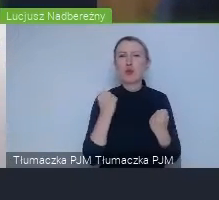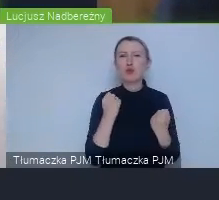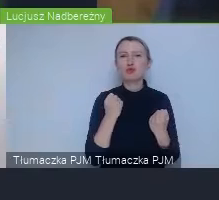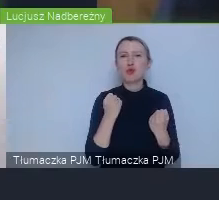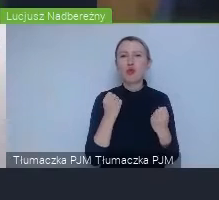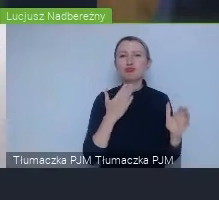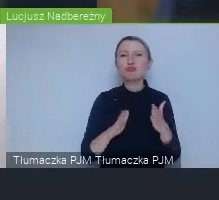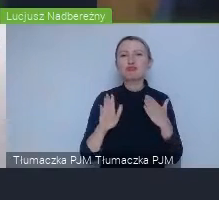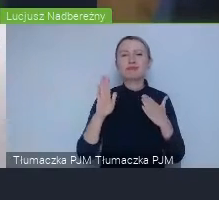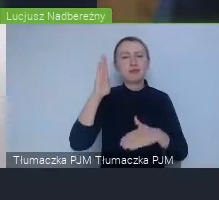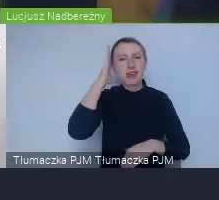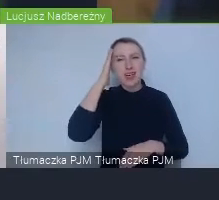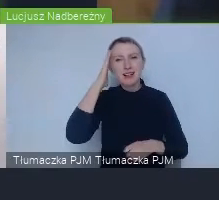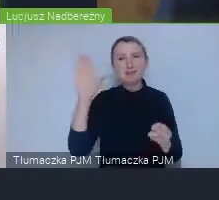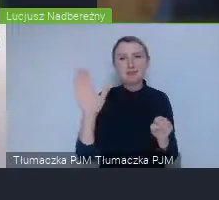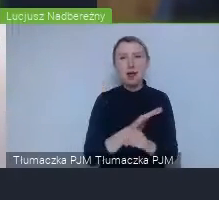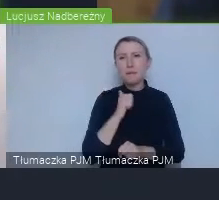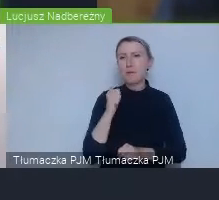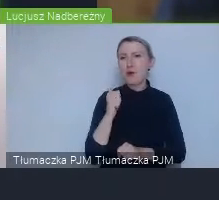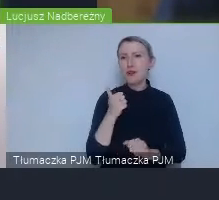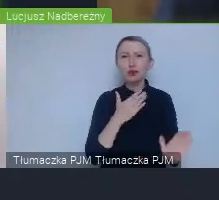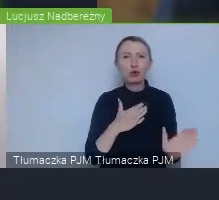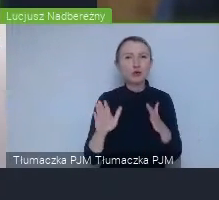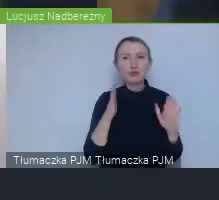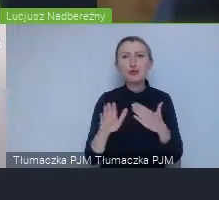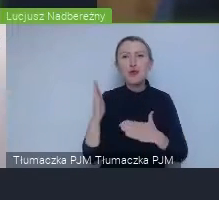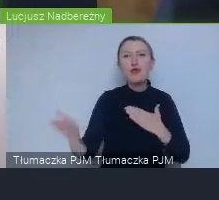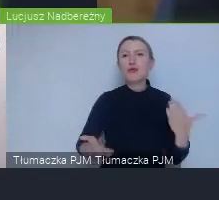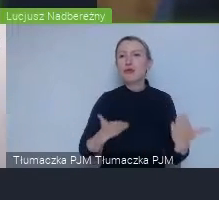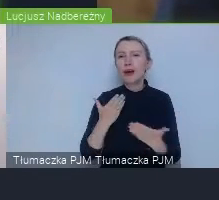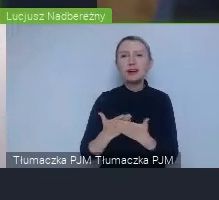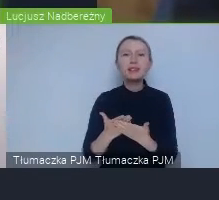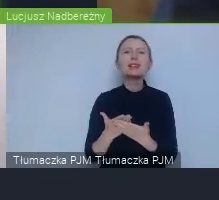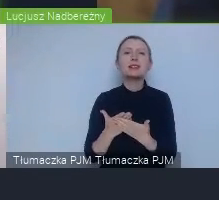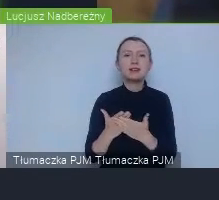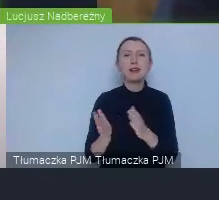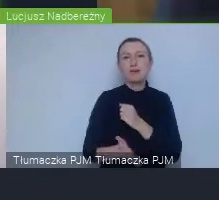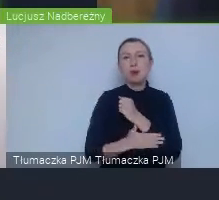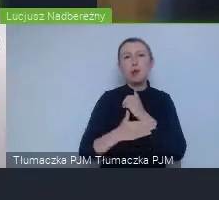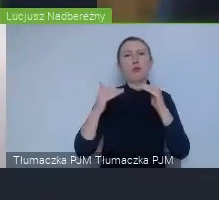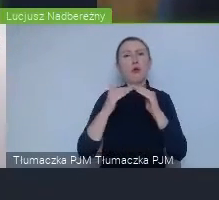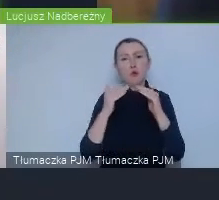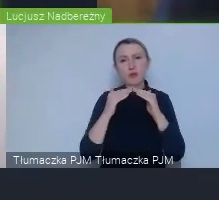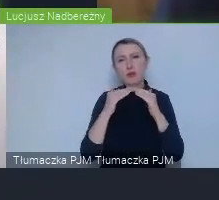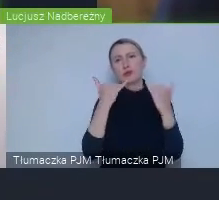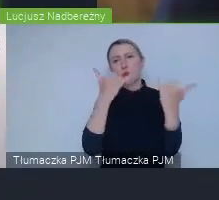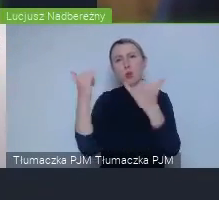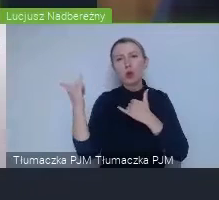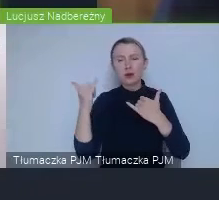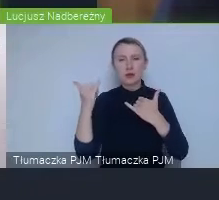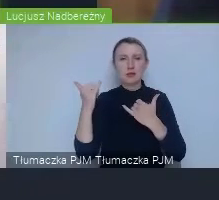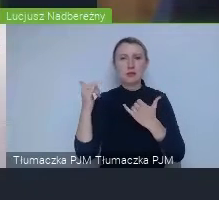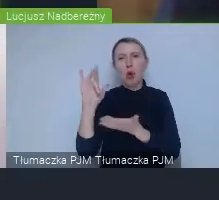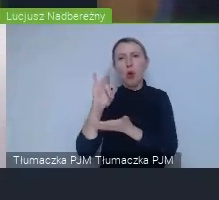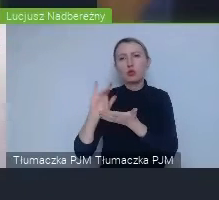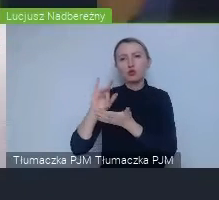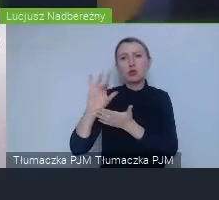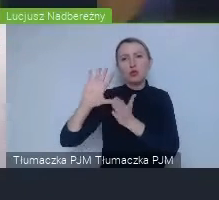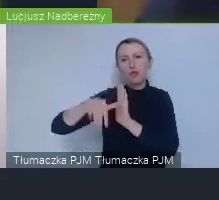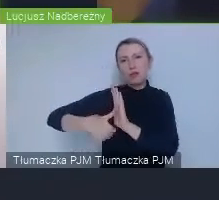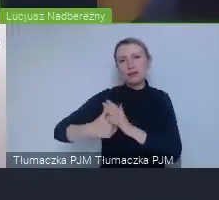w wiedzę i profesjonalne przygotowanie też oferty na bazie porównawczym do innych ośrodków